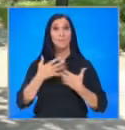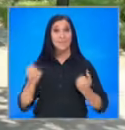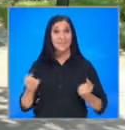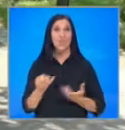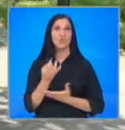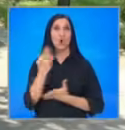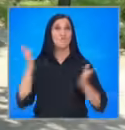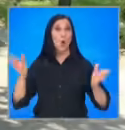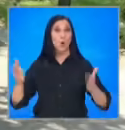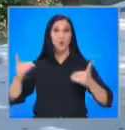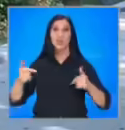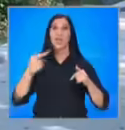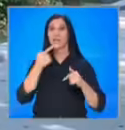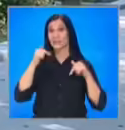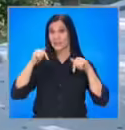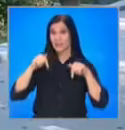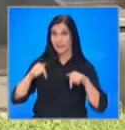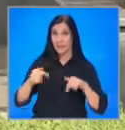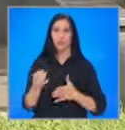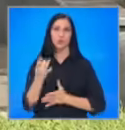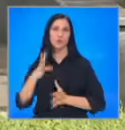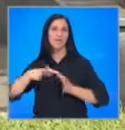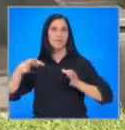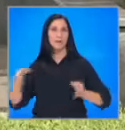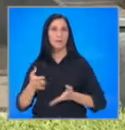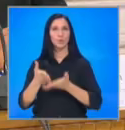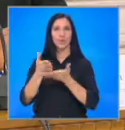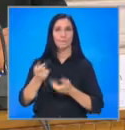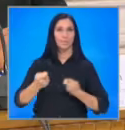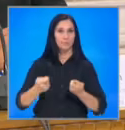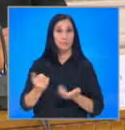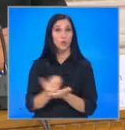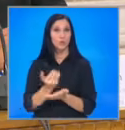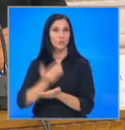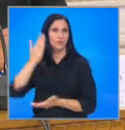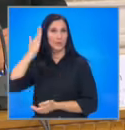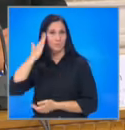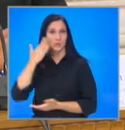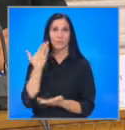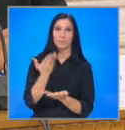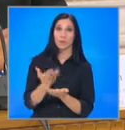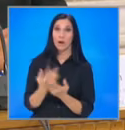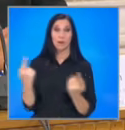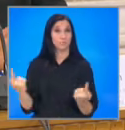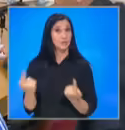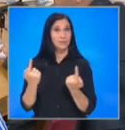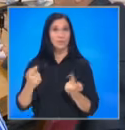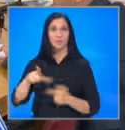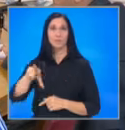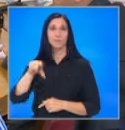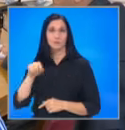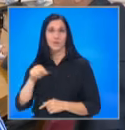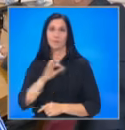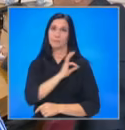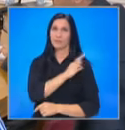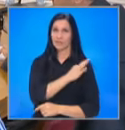Без нови ограничения за сега, но с нови мерки в подкрепа на бизнеса, икономическият министър предлага и стимули за пенсионерите